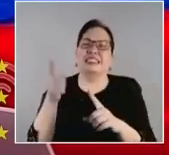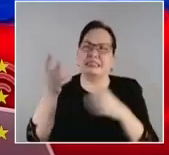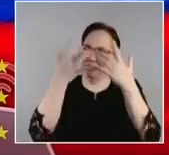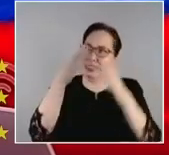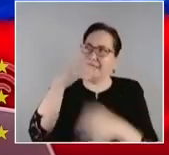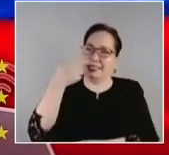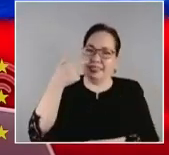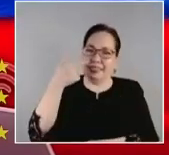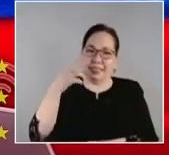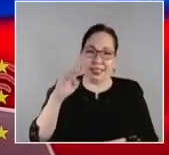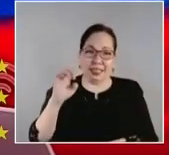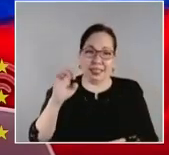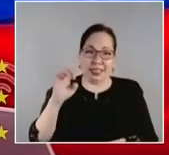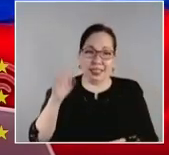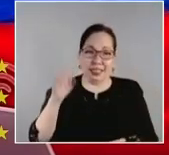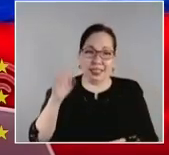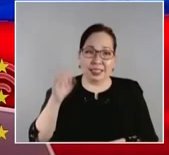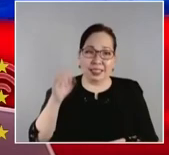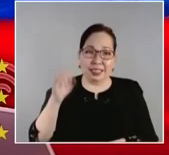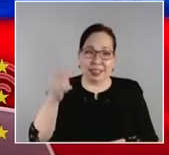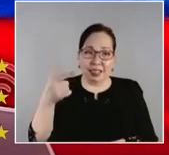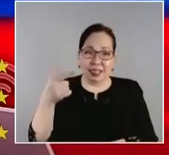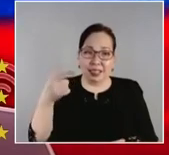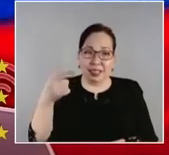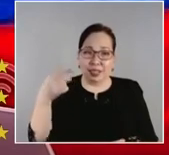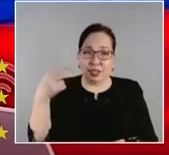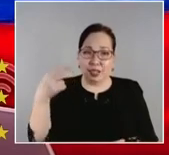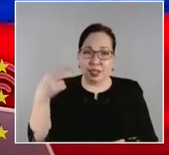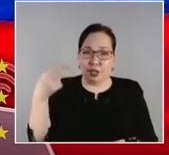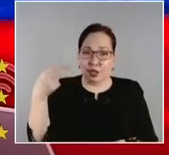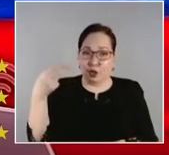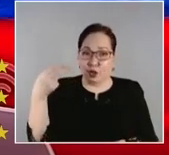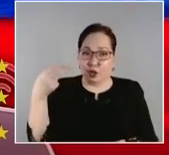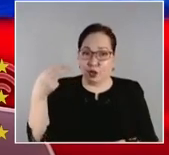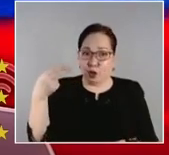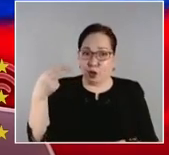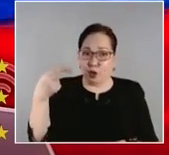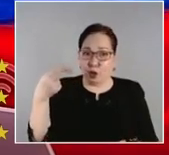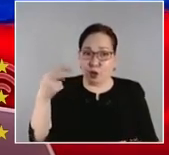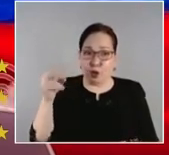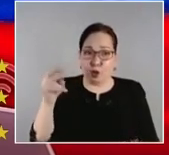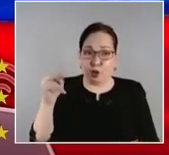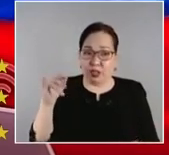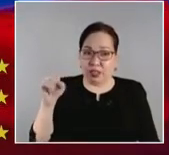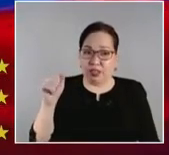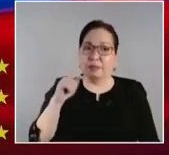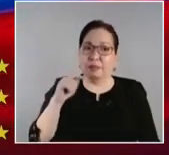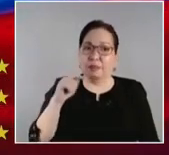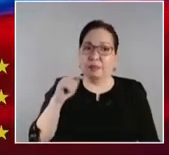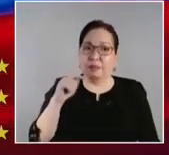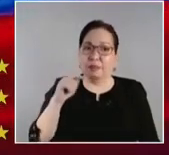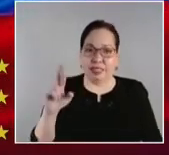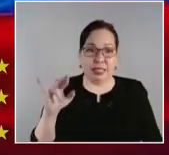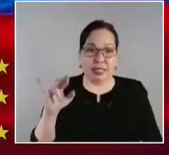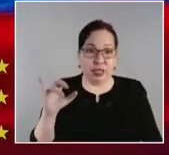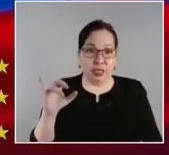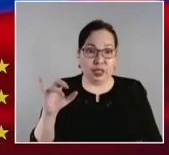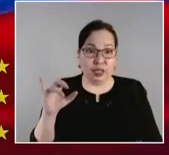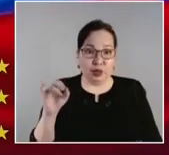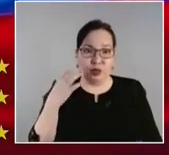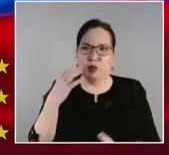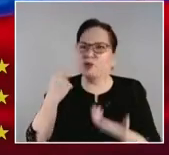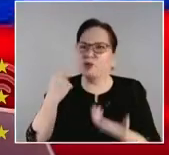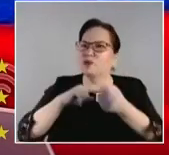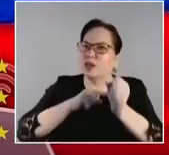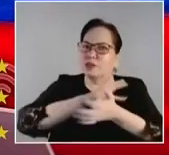akin ni Secretary Eli Rio nung tinanong ko siya. Because, when this pandemic started, even before it